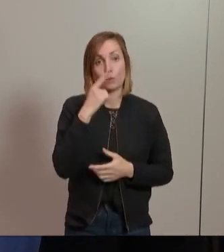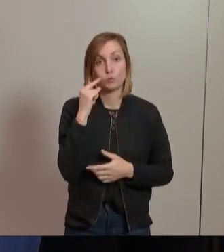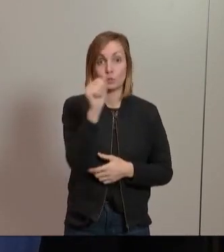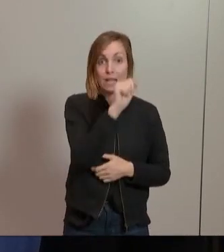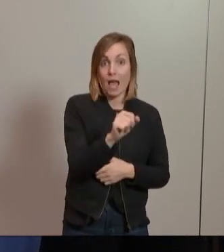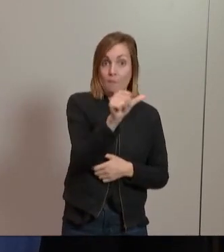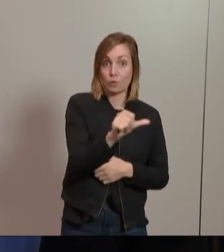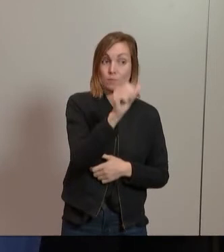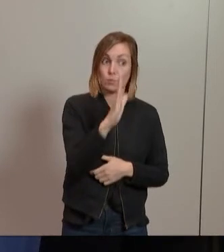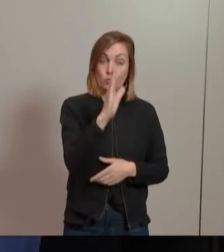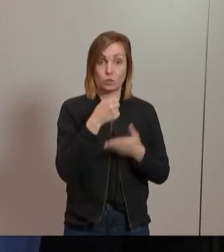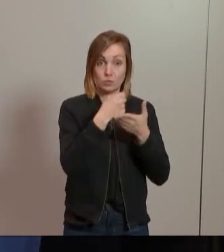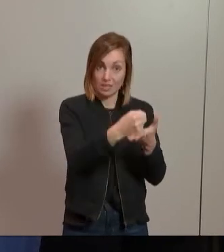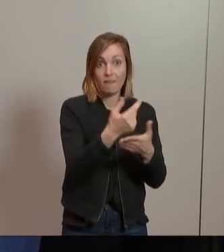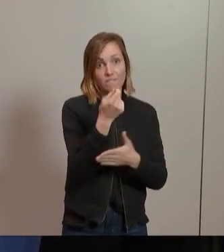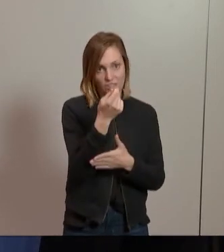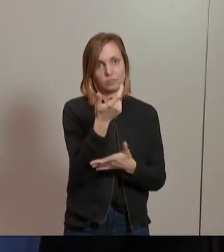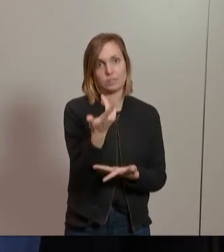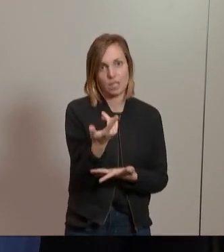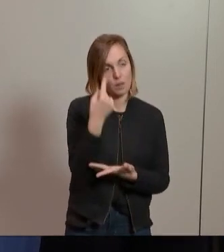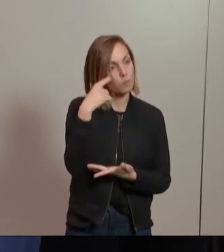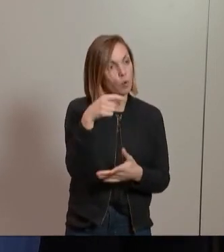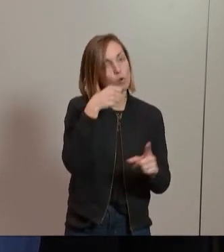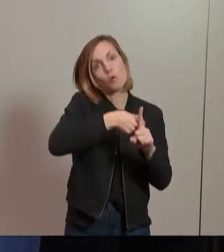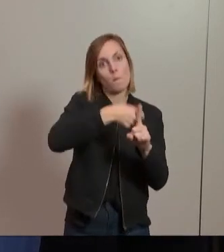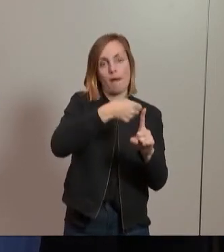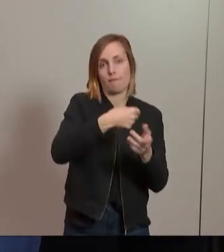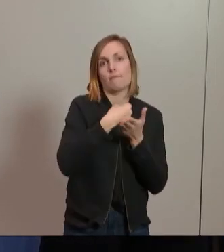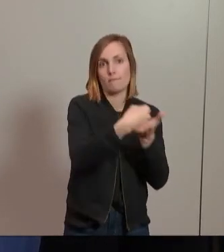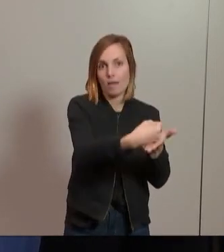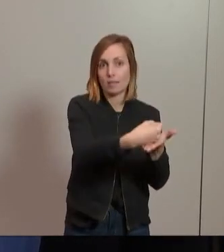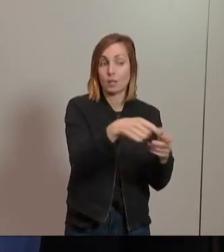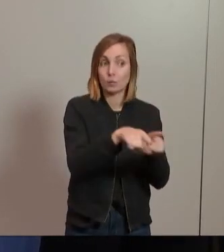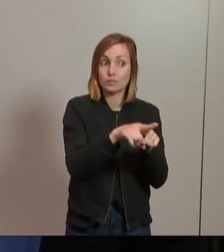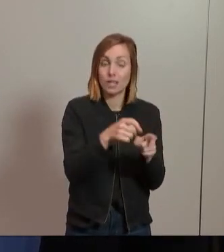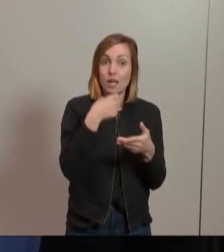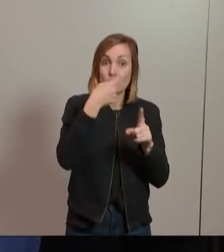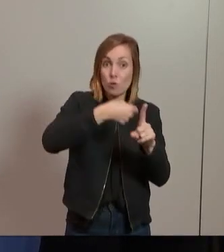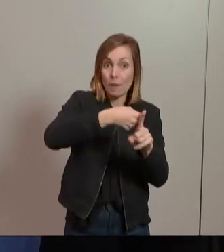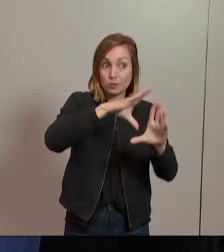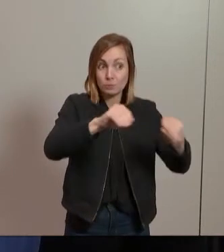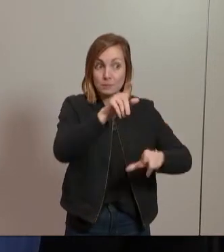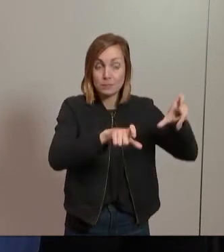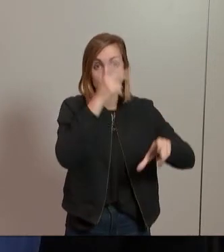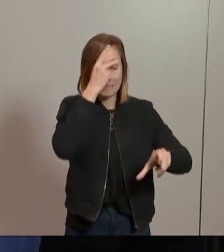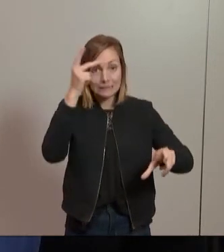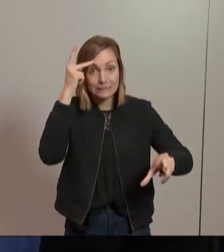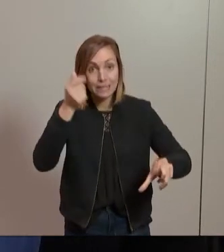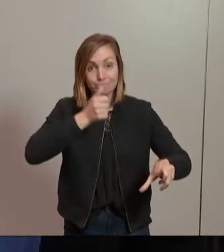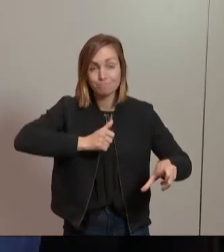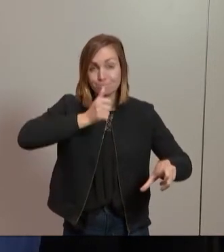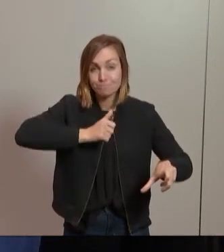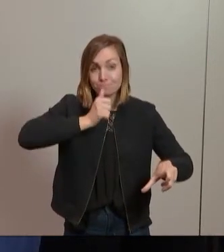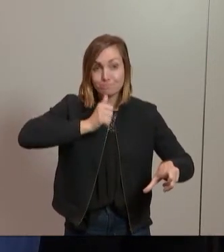notre soutien, y compris financier, pour mener à bien son combat, mais aussi le combat des Palestiniens et Palestiniennes qui subissent les